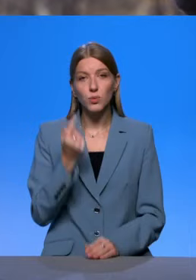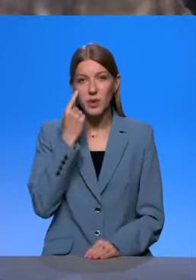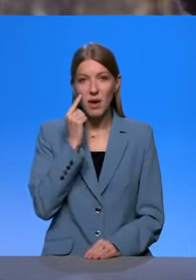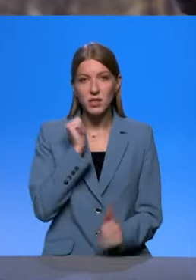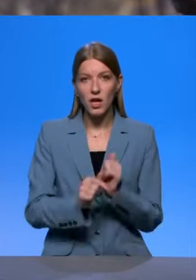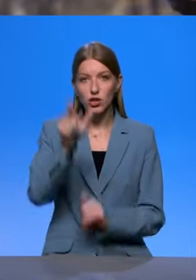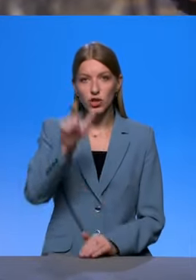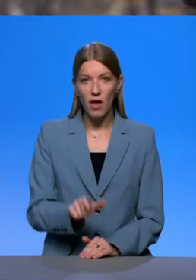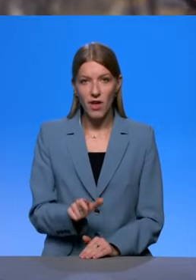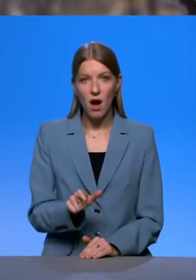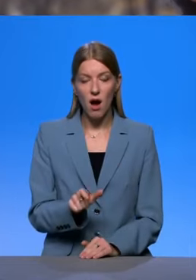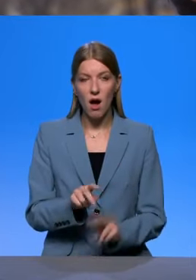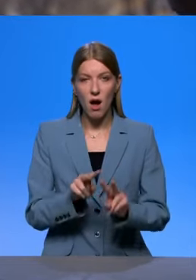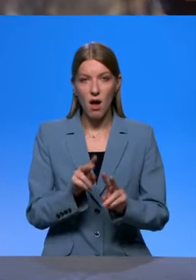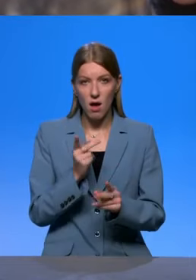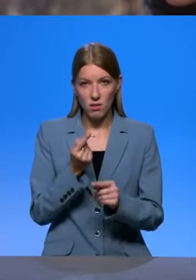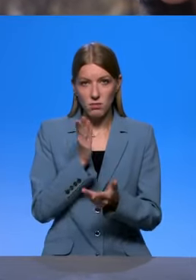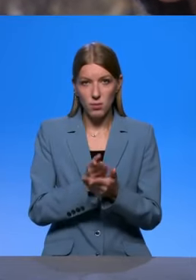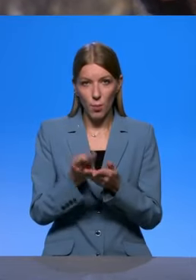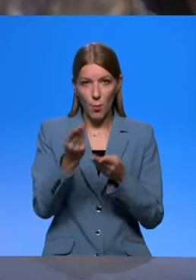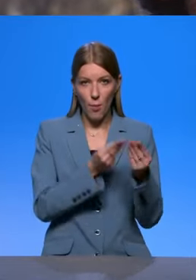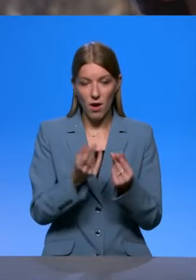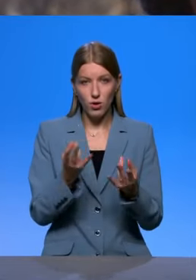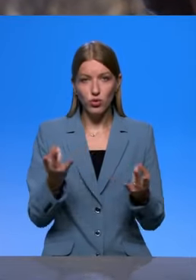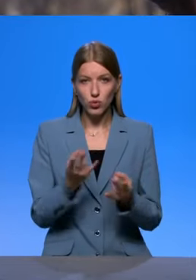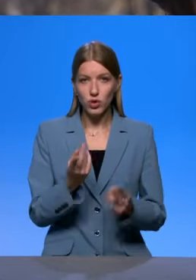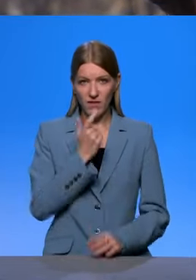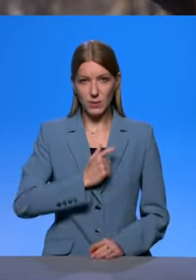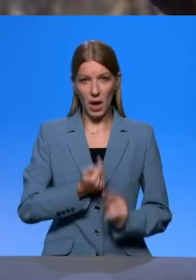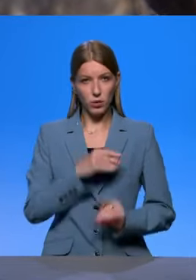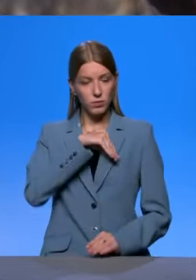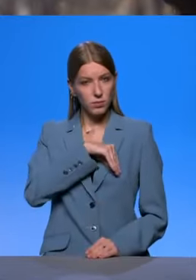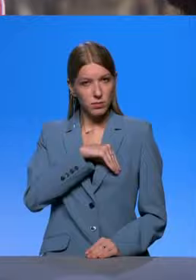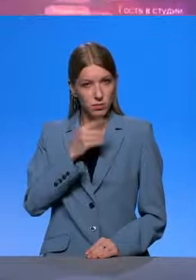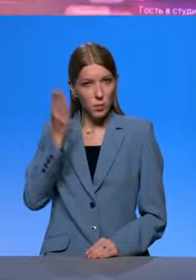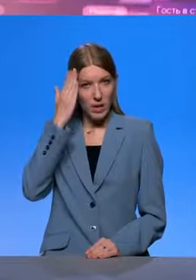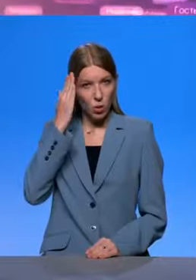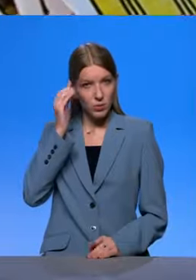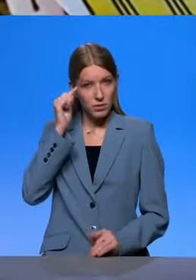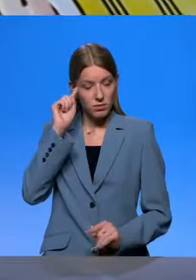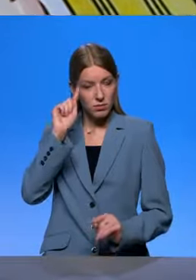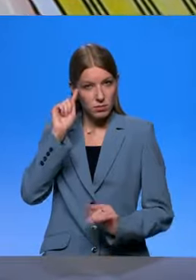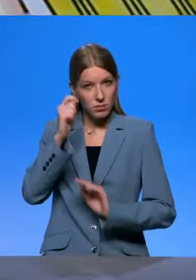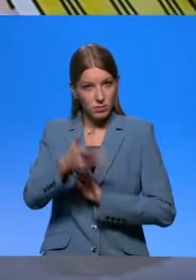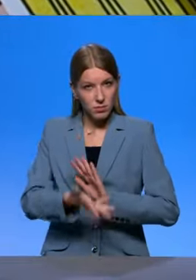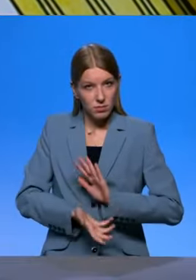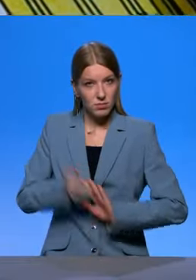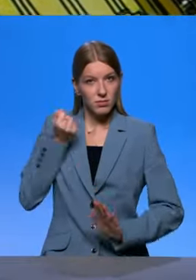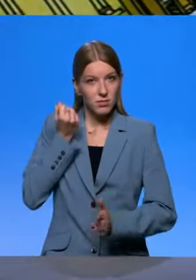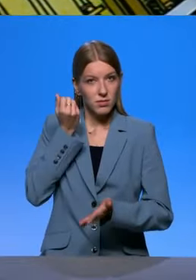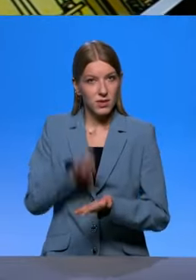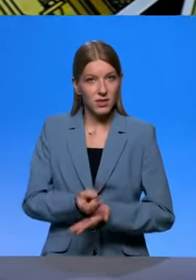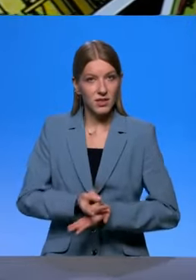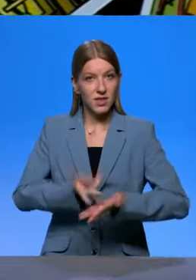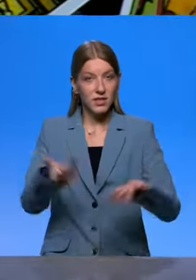деле маг. Просто человек должен раскрыть в себе эту способность. Интеллект занимается. Причем с большим успехом.